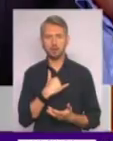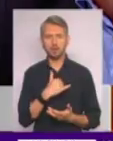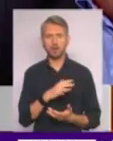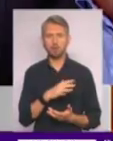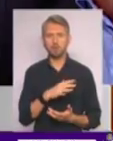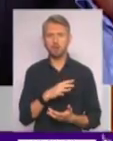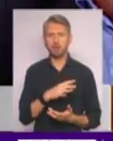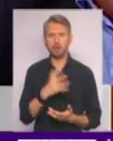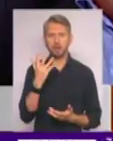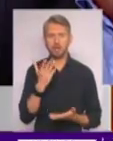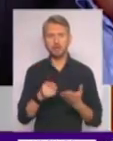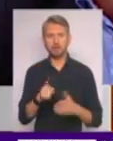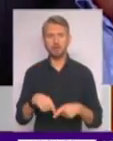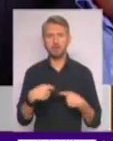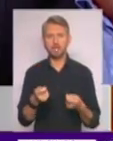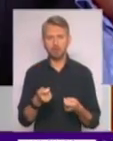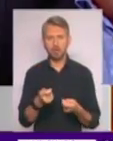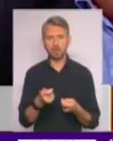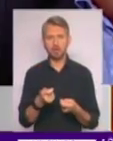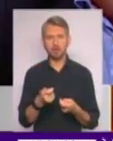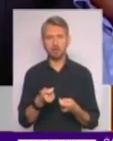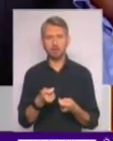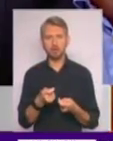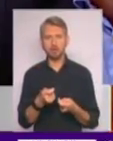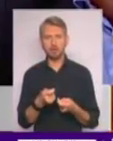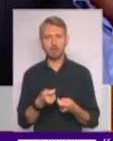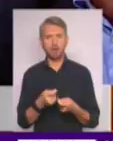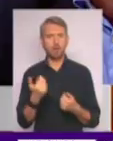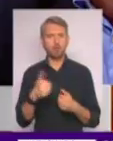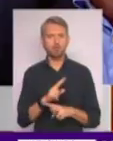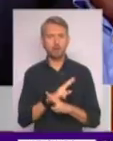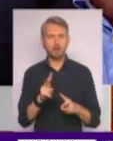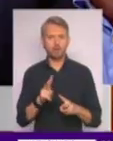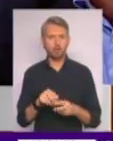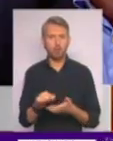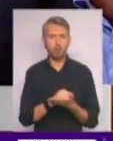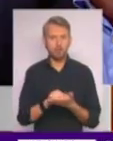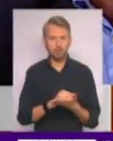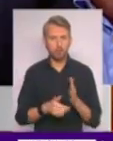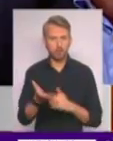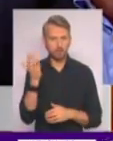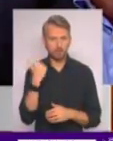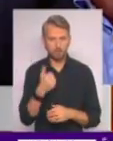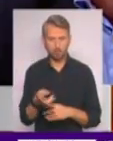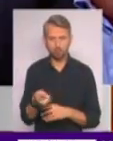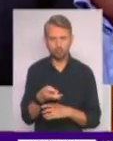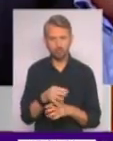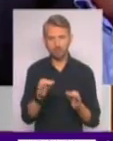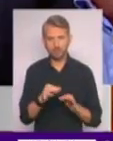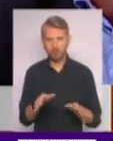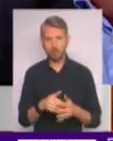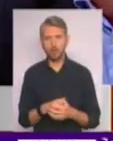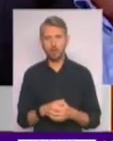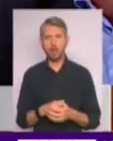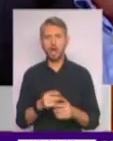вы передавали, та улица моется. Уже никто не моет ничего давным-давно. Это раз. А во-вторых, нам